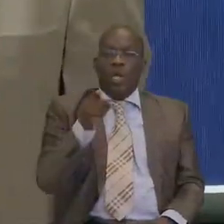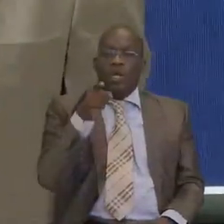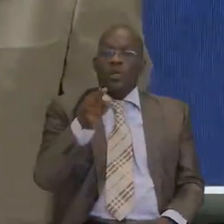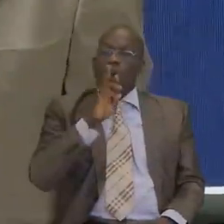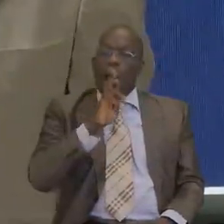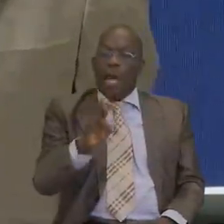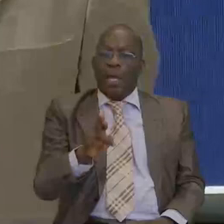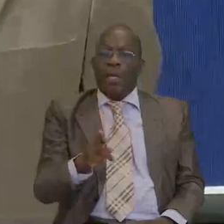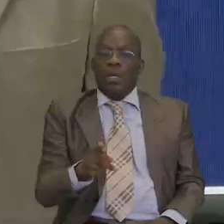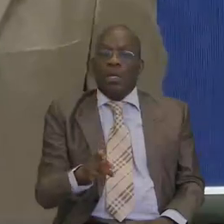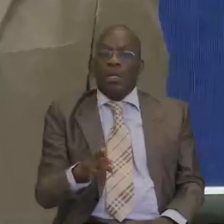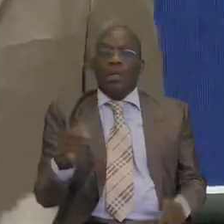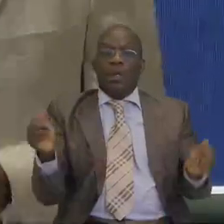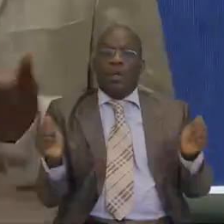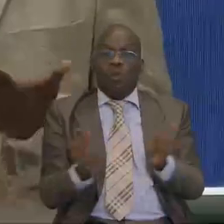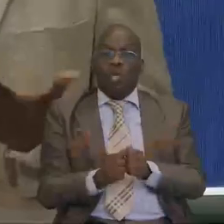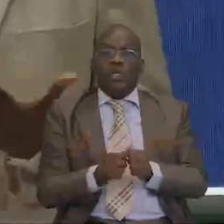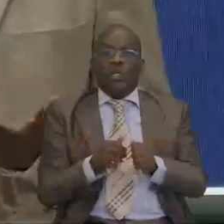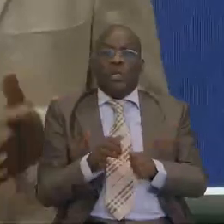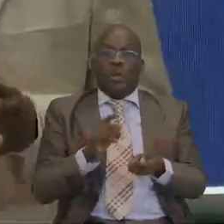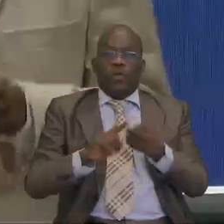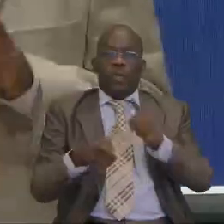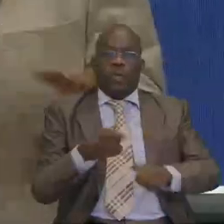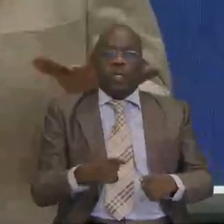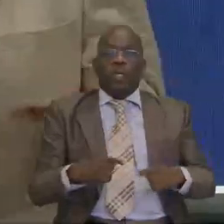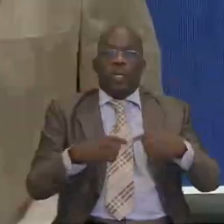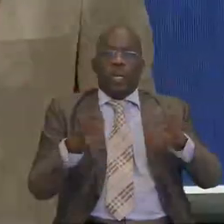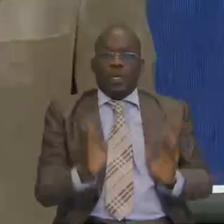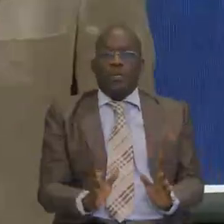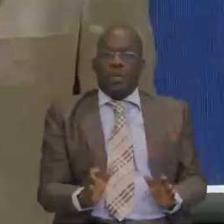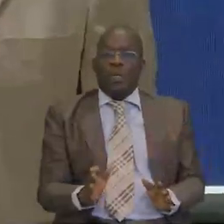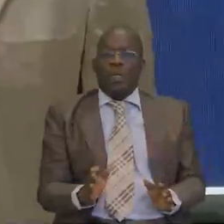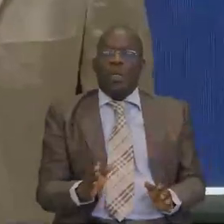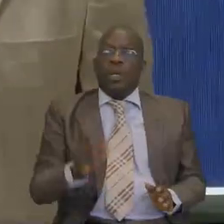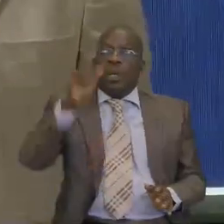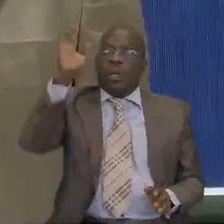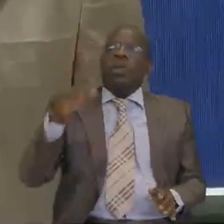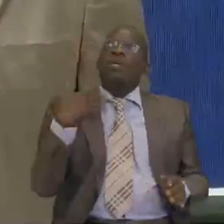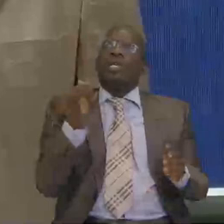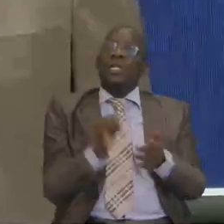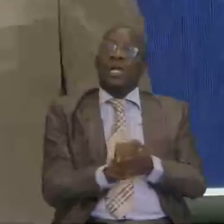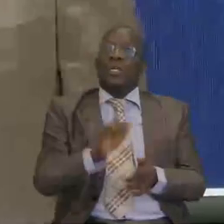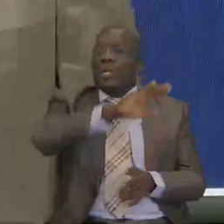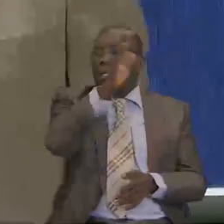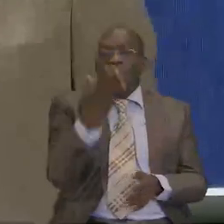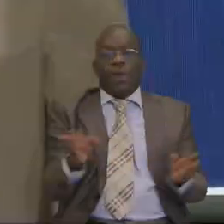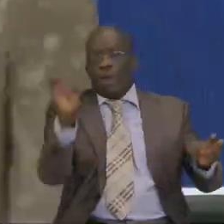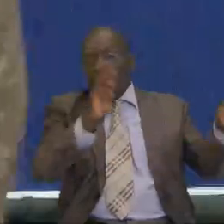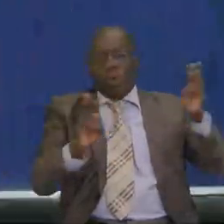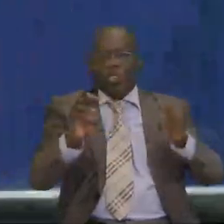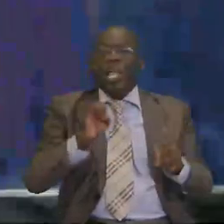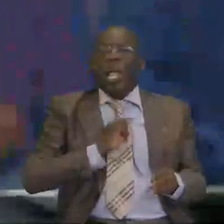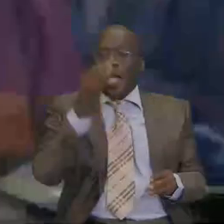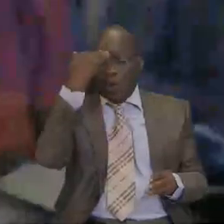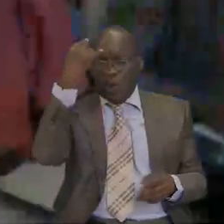es, avec les ennemis amicaux, le Dieu qui dit ne t'en fais pas, je sais, ceux qui